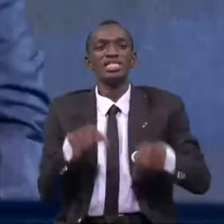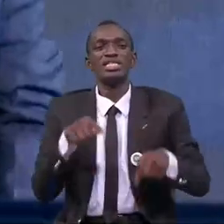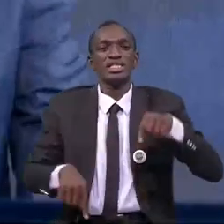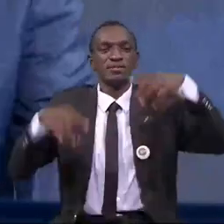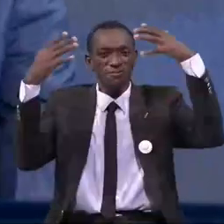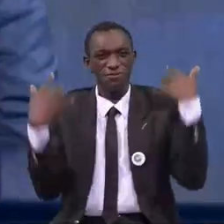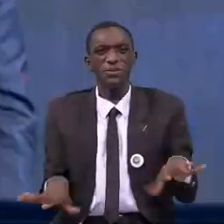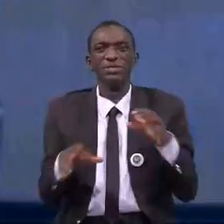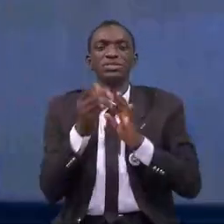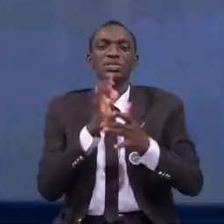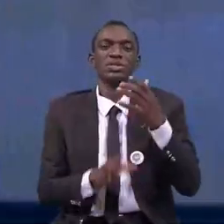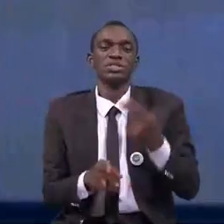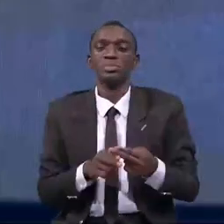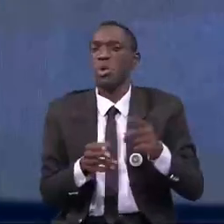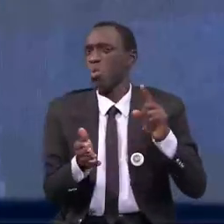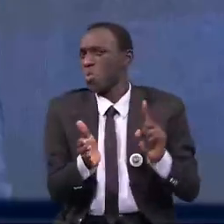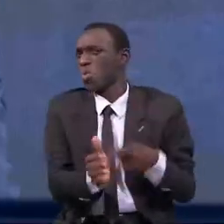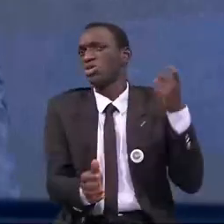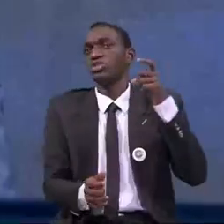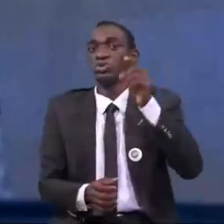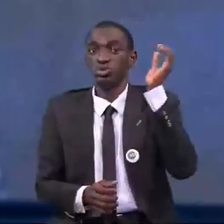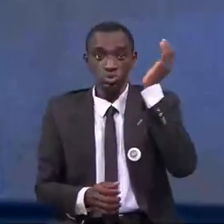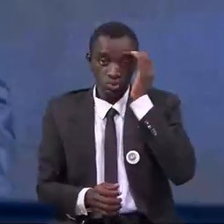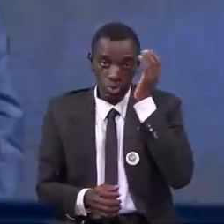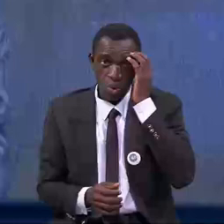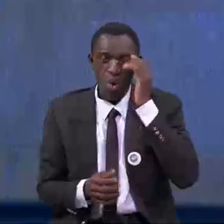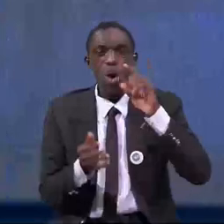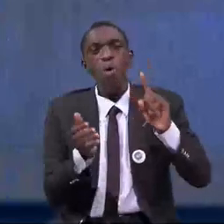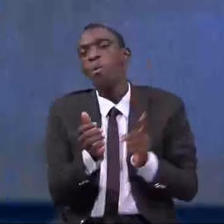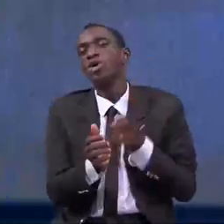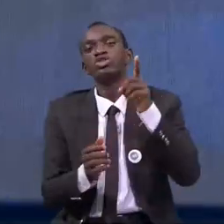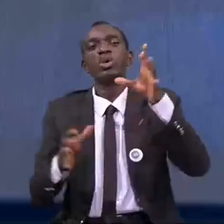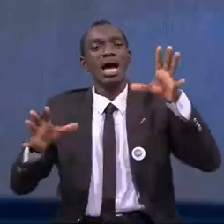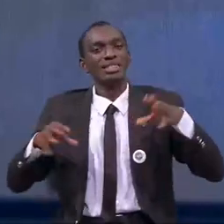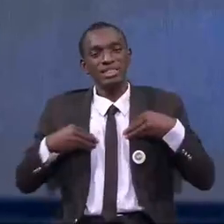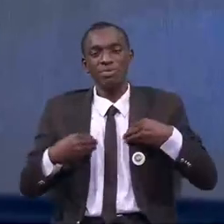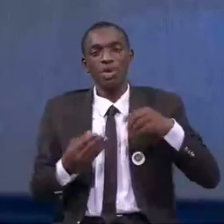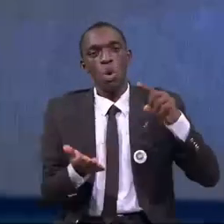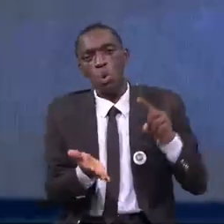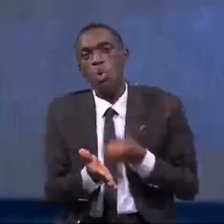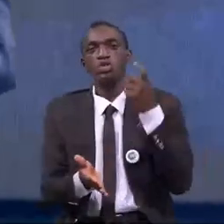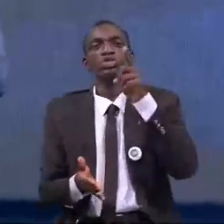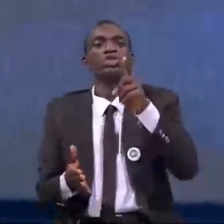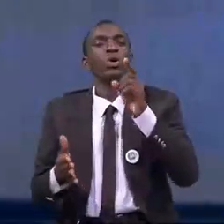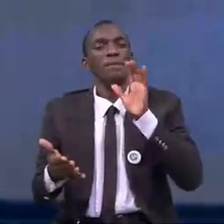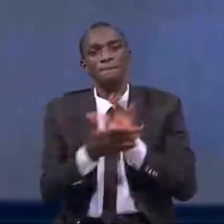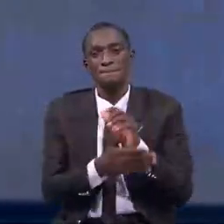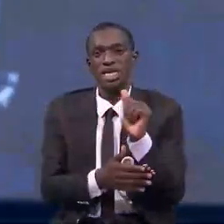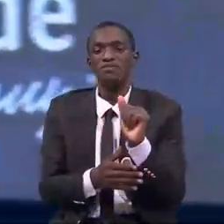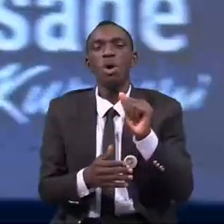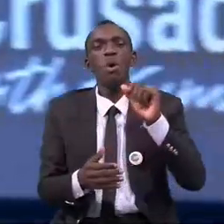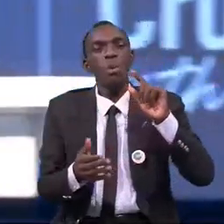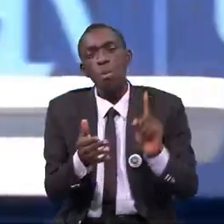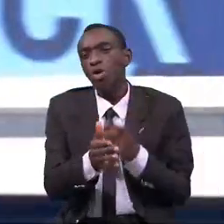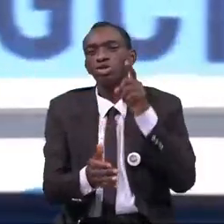paralysie dès que vous savez dès que vous acceptez dès que vous croyez dès que